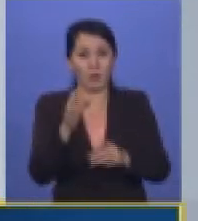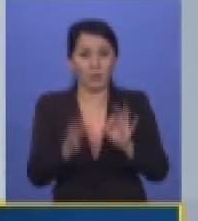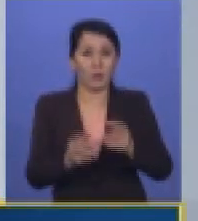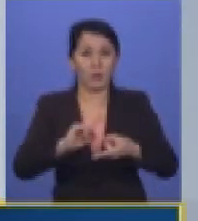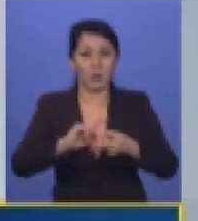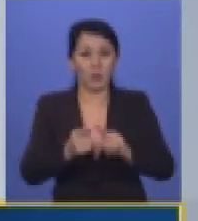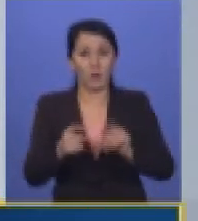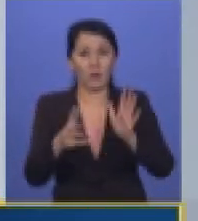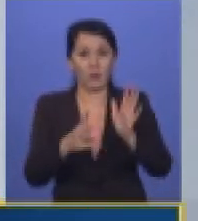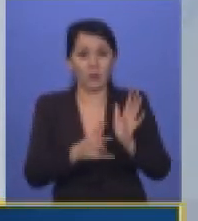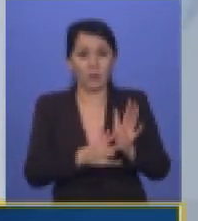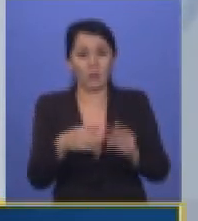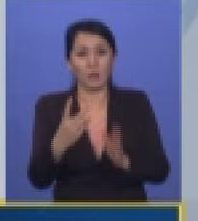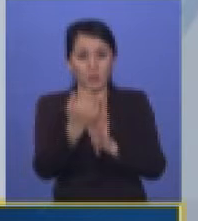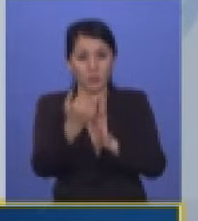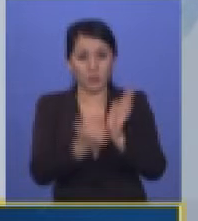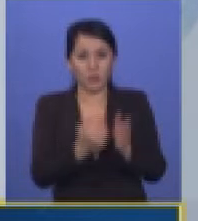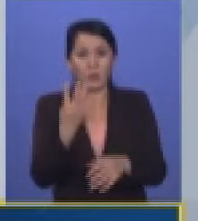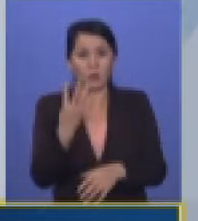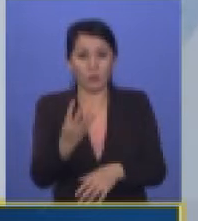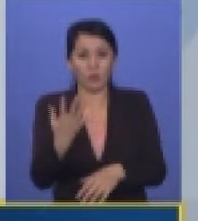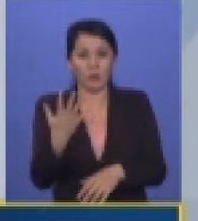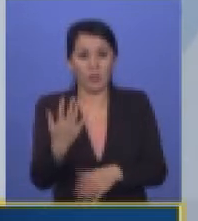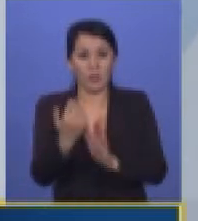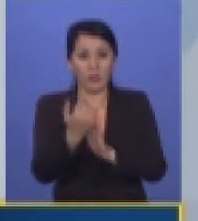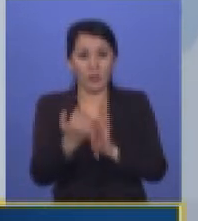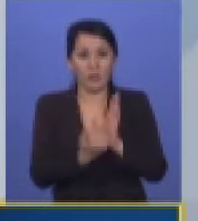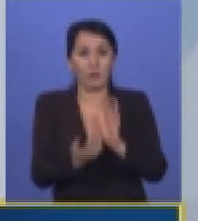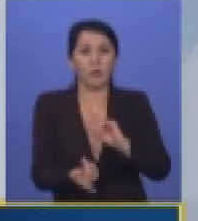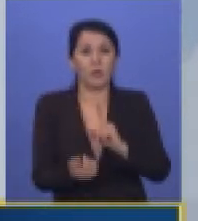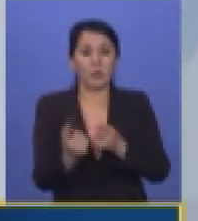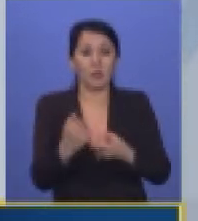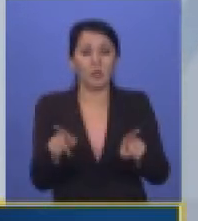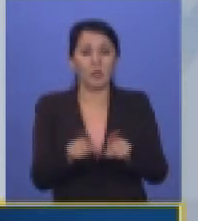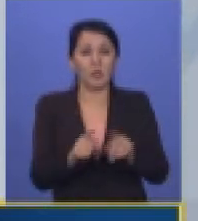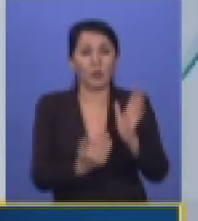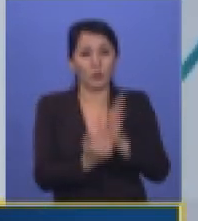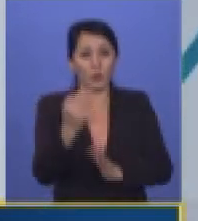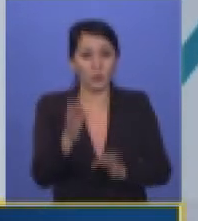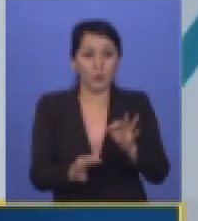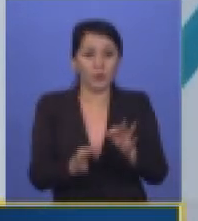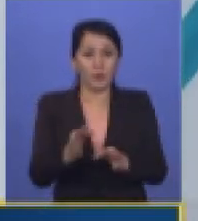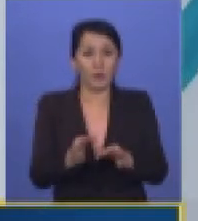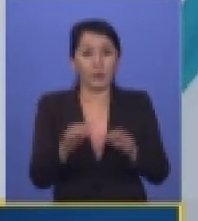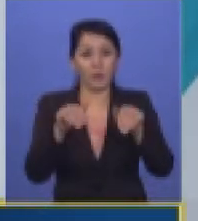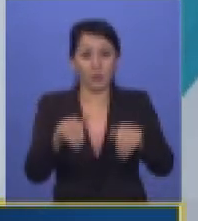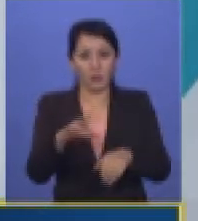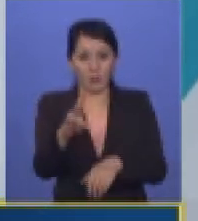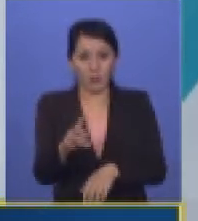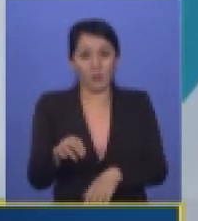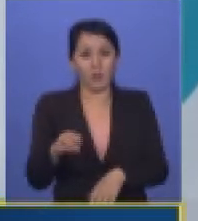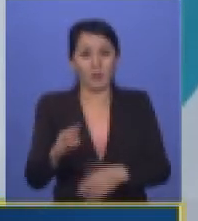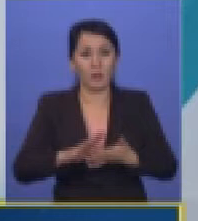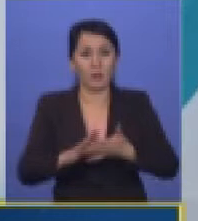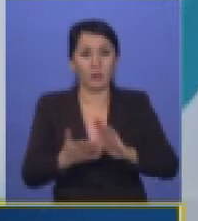сотқа деп өзгертіледі. 82-ші баптың 4-ші және 5-ші тармақтарына енгізілетін өзгерістерге сәйкес жоғарғы сот кеңесінің